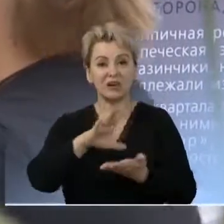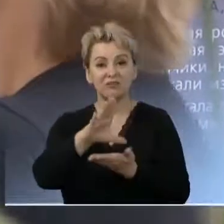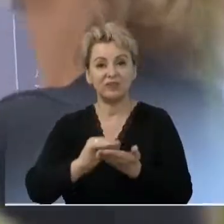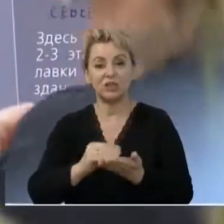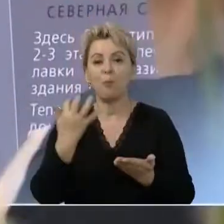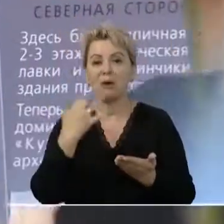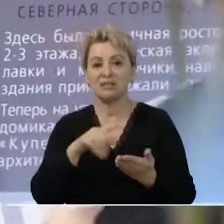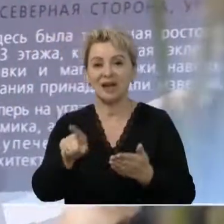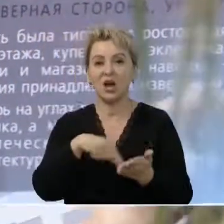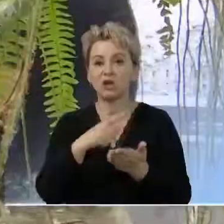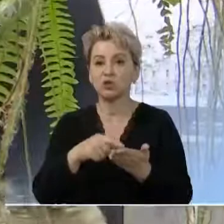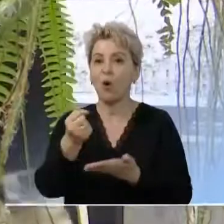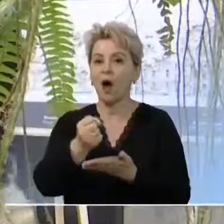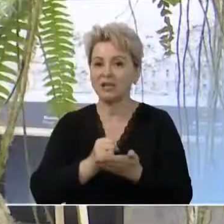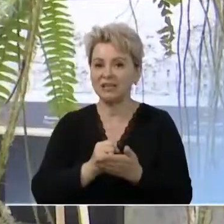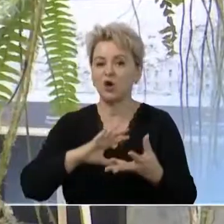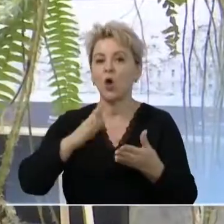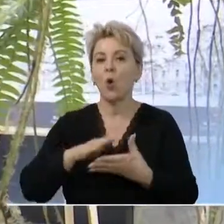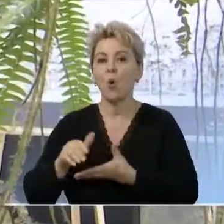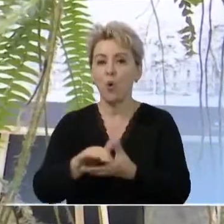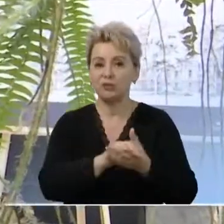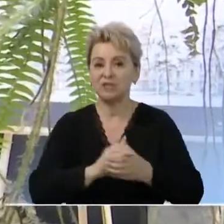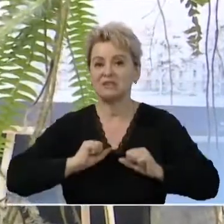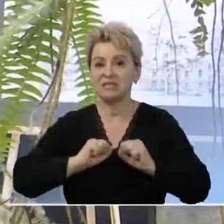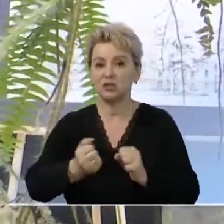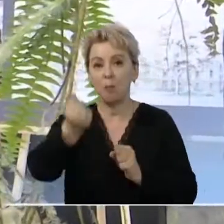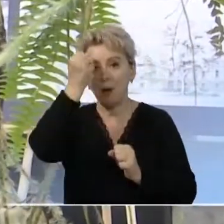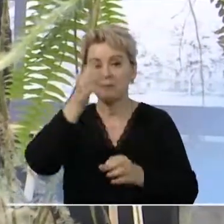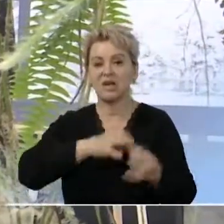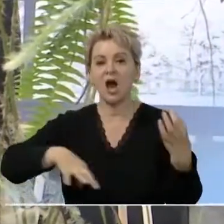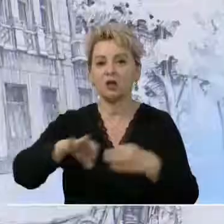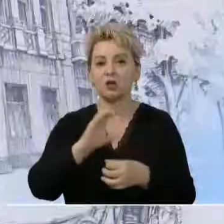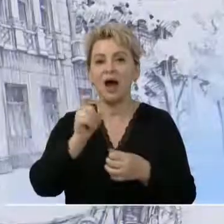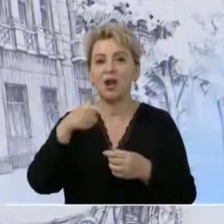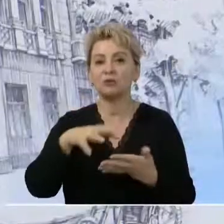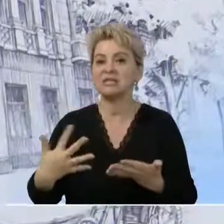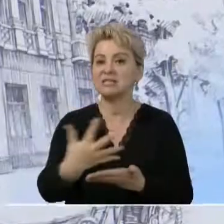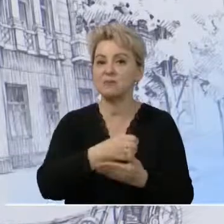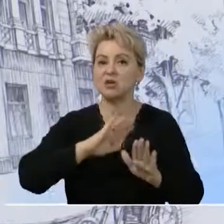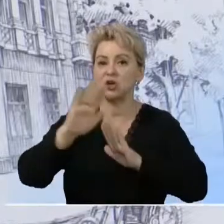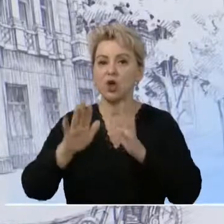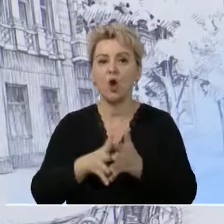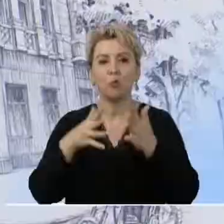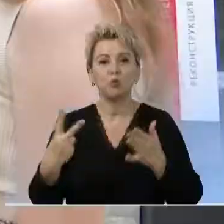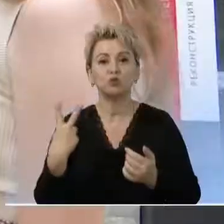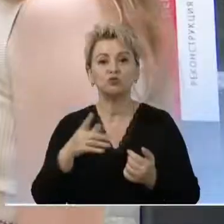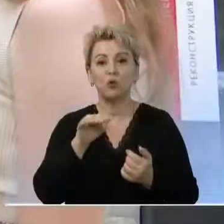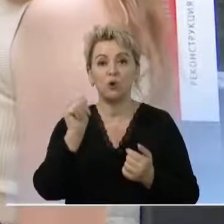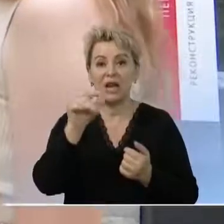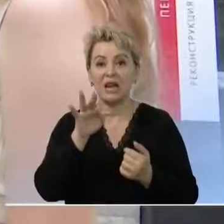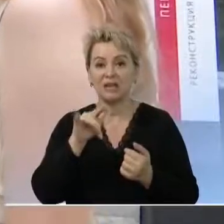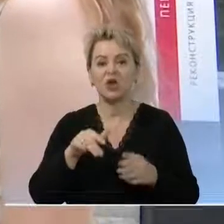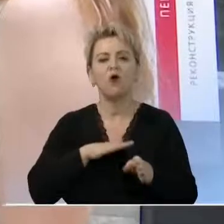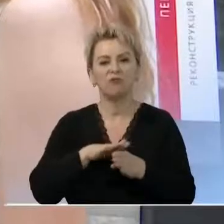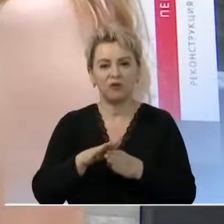и материалы из городского архива и общества защиты памятников архитектуры, Алена собирала экспозицию больше 2 лет.